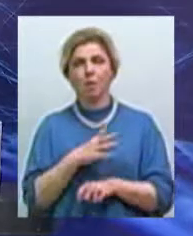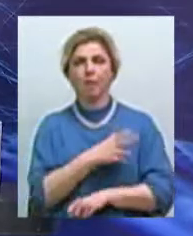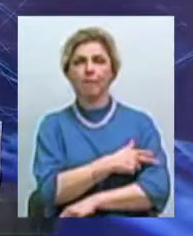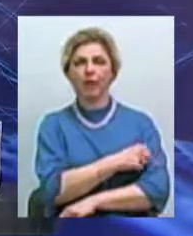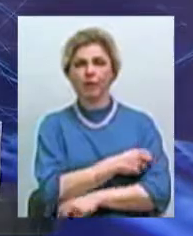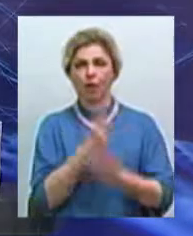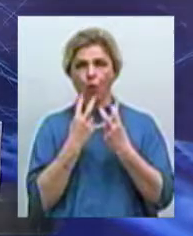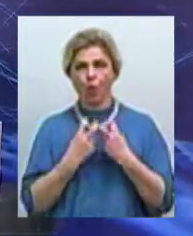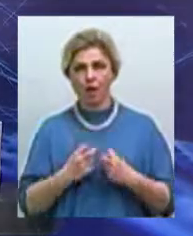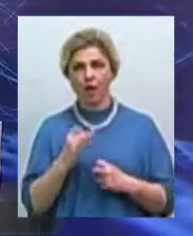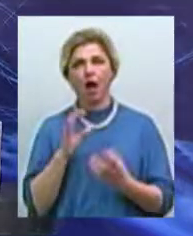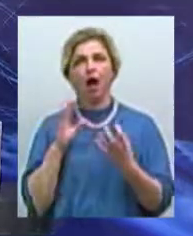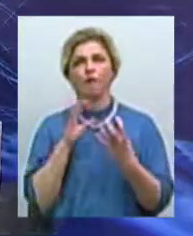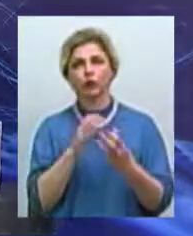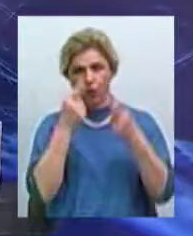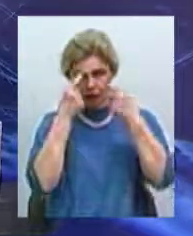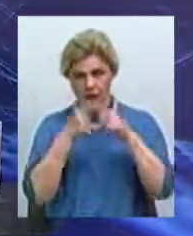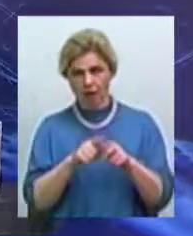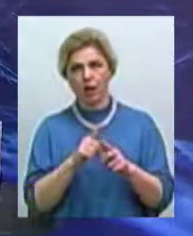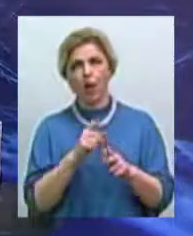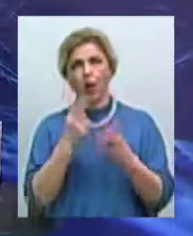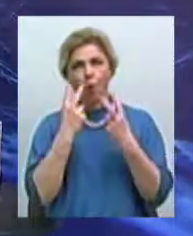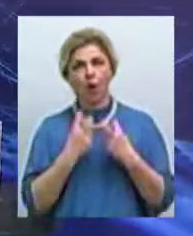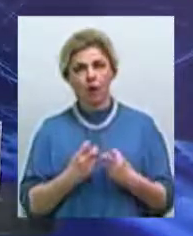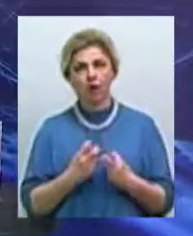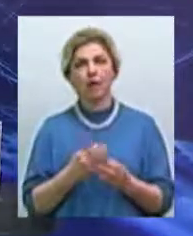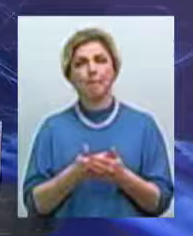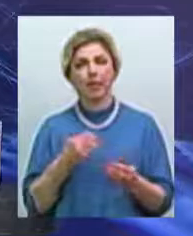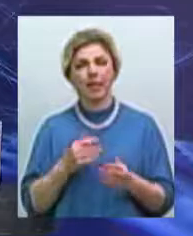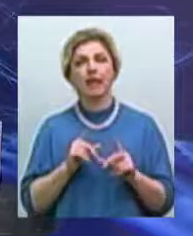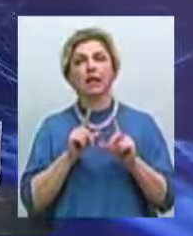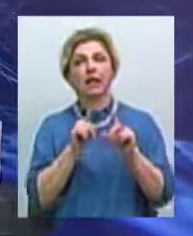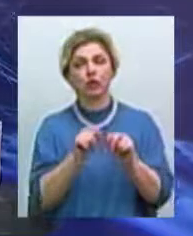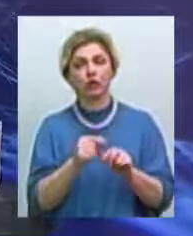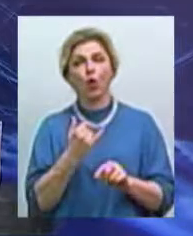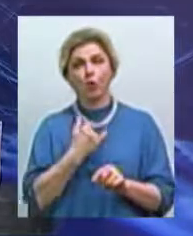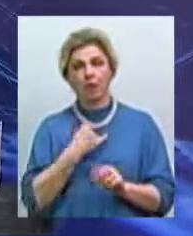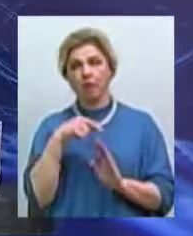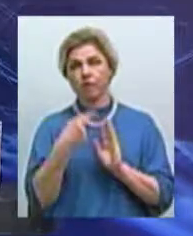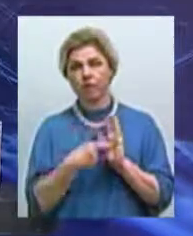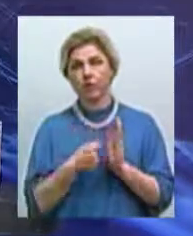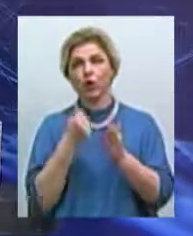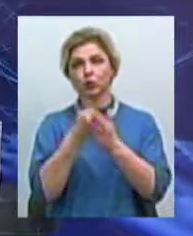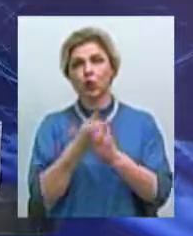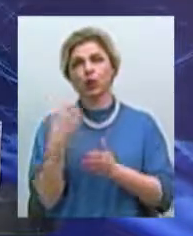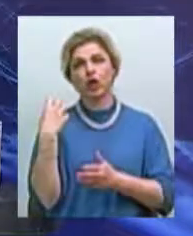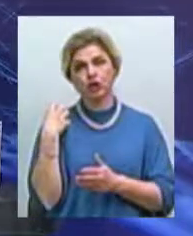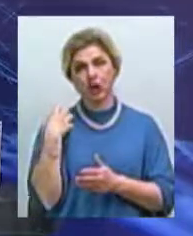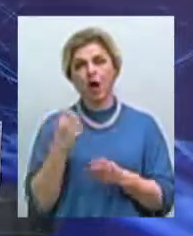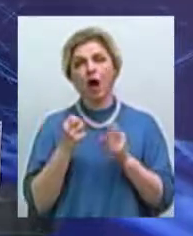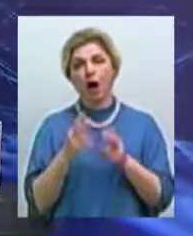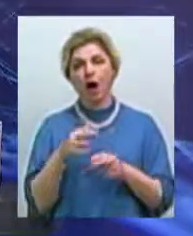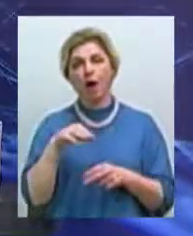і автобус чи пройшов технічний огляд передрейсовий. У мене зараз будуть запитання до керівництва, як механік